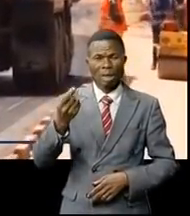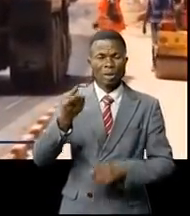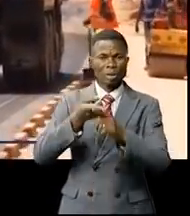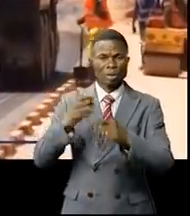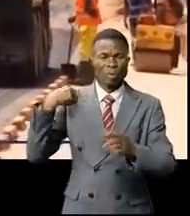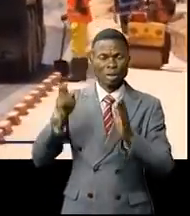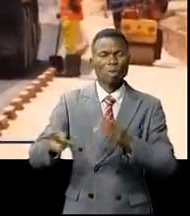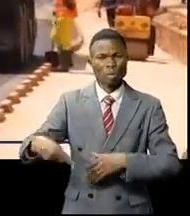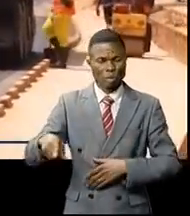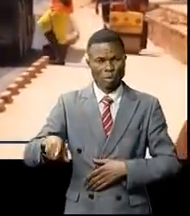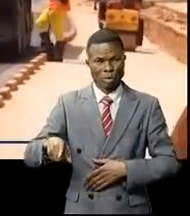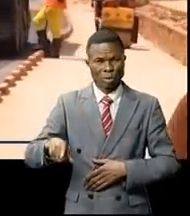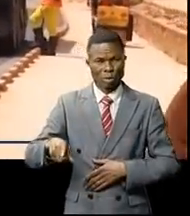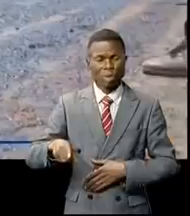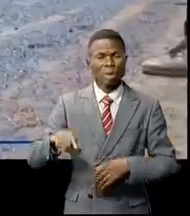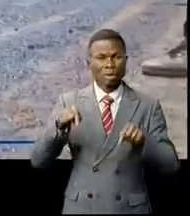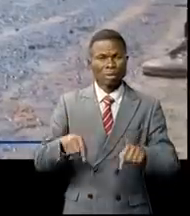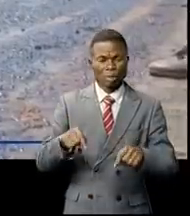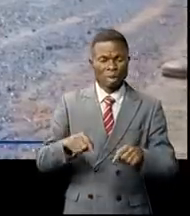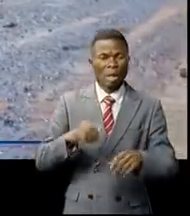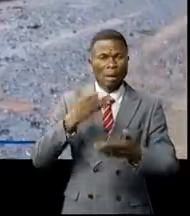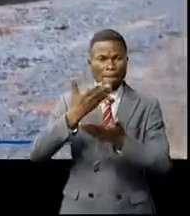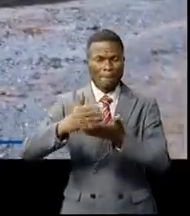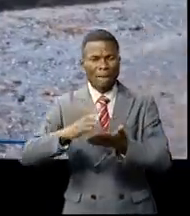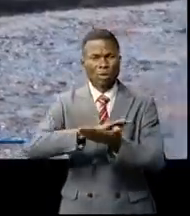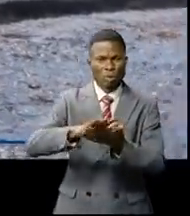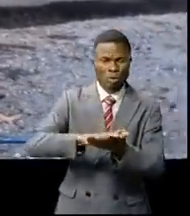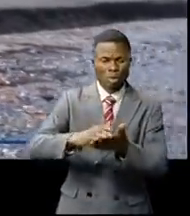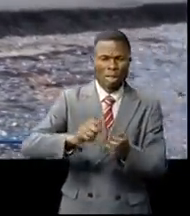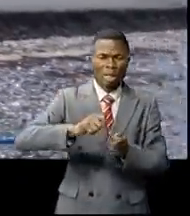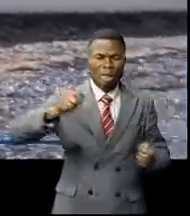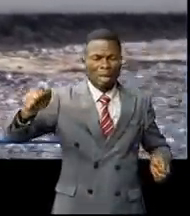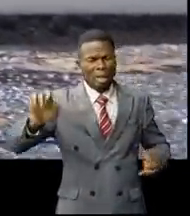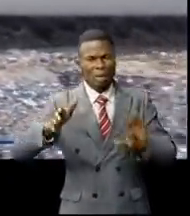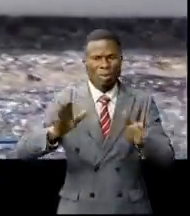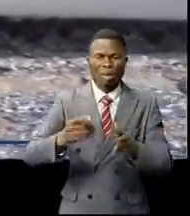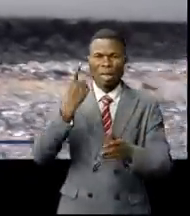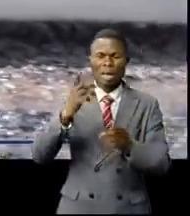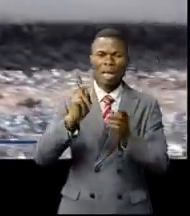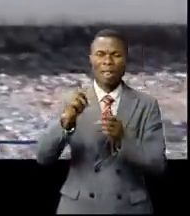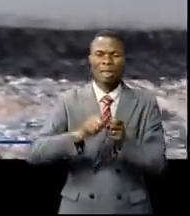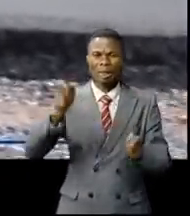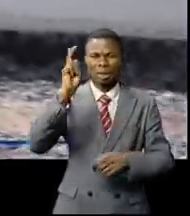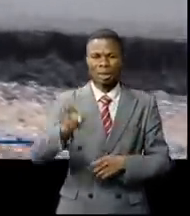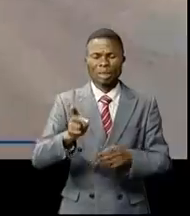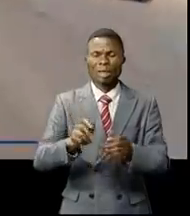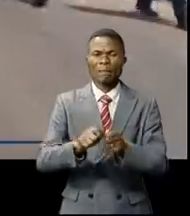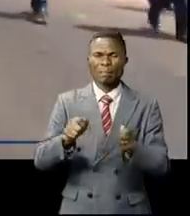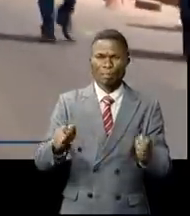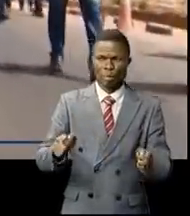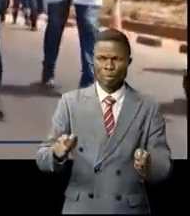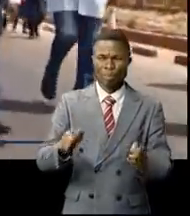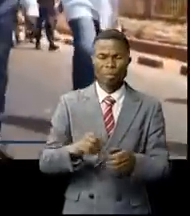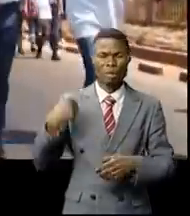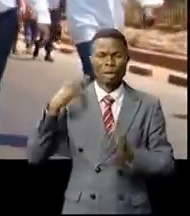provincial ils sont assez jouera la phase d'asphaltage sur une distance de plus ou moins un kilomètre 200 m des structures le